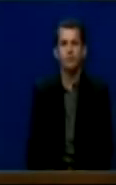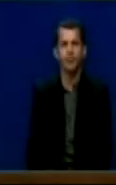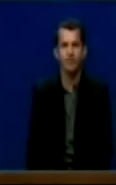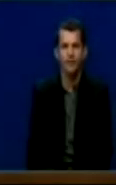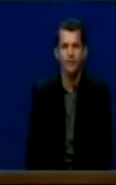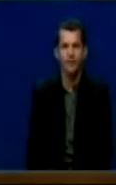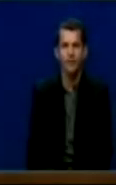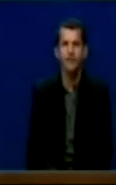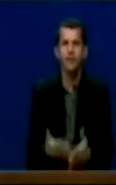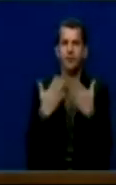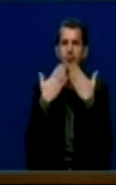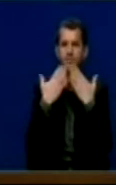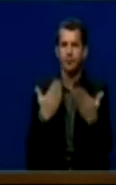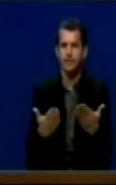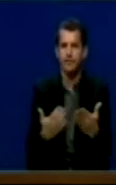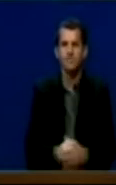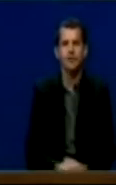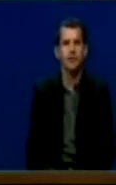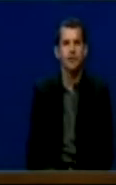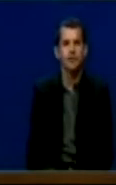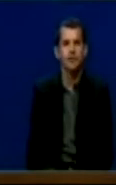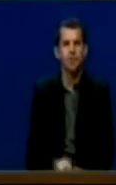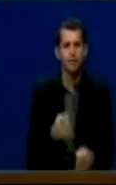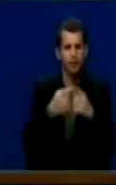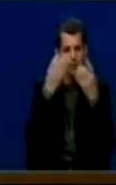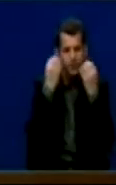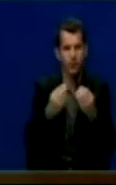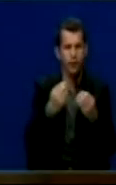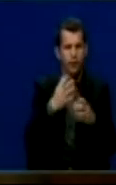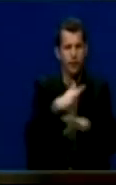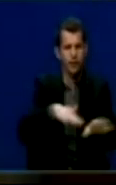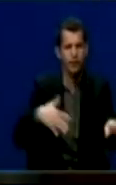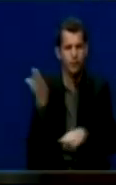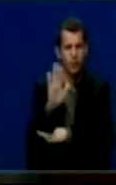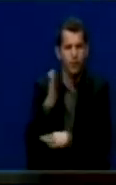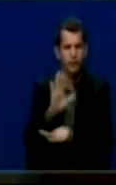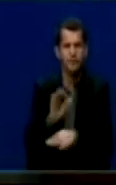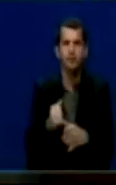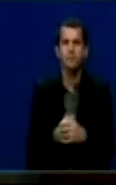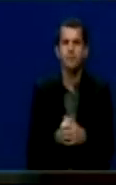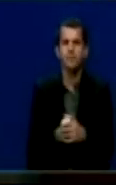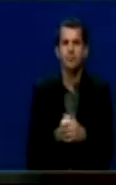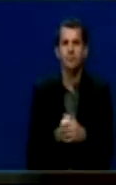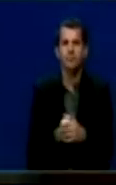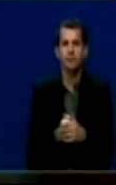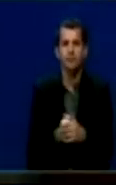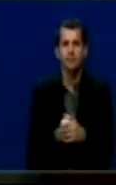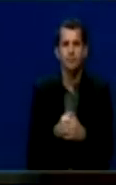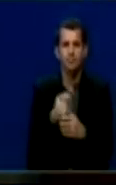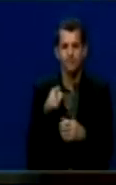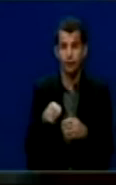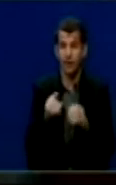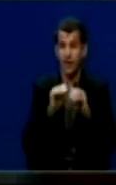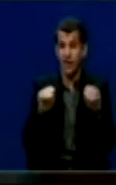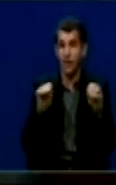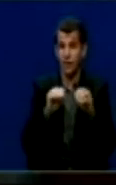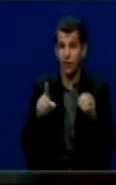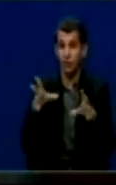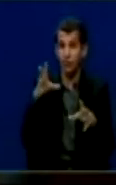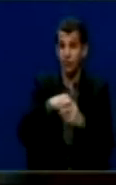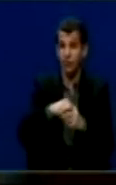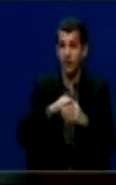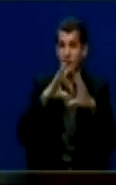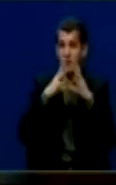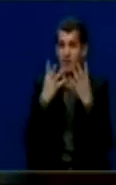Faleminderit kryesues dhe të nderuar deputet. Se sfera e arsimit në Kosovë përfshirë të gjitha